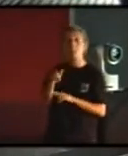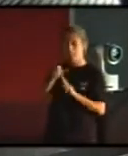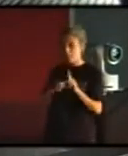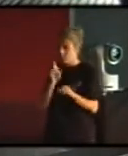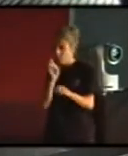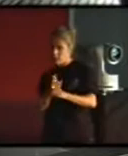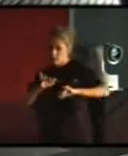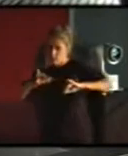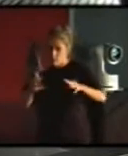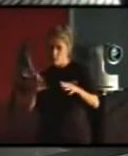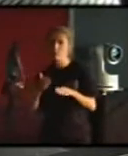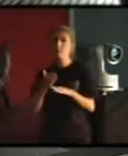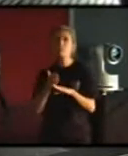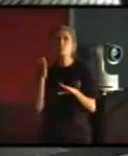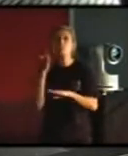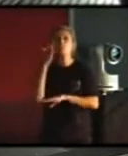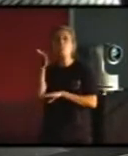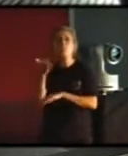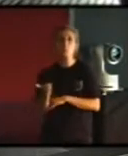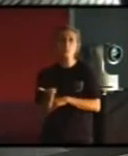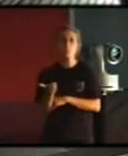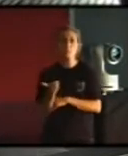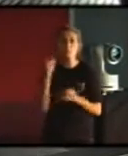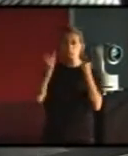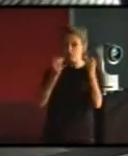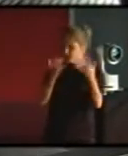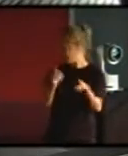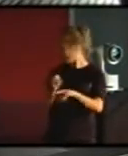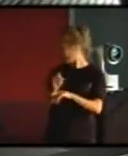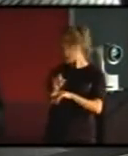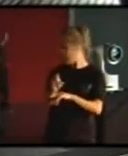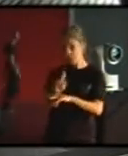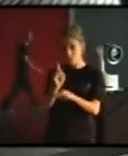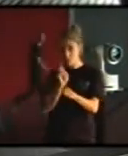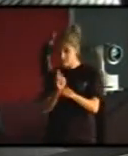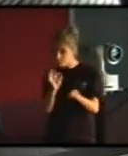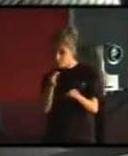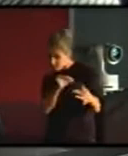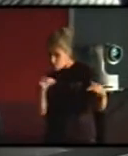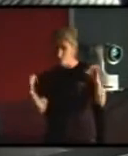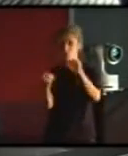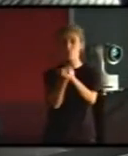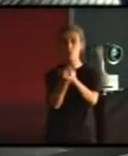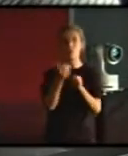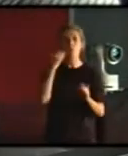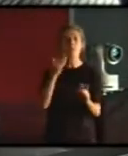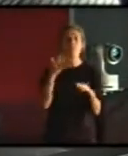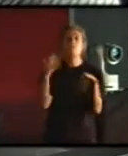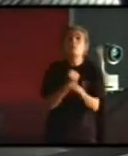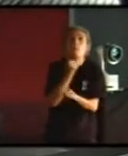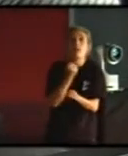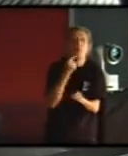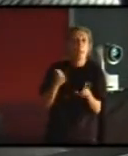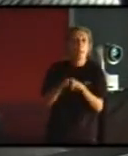patrimoine, de vouloir savoir ce que les autres voudront après. Et au cas où c'est un succès, tout le monde dit, mais c'était, on a toujours